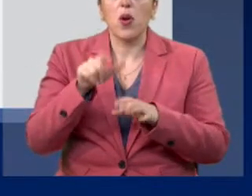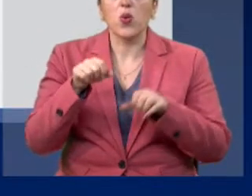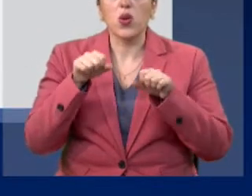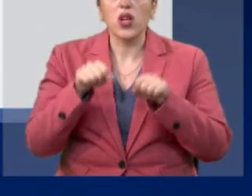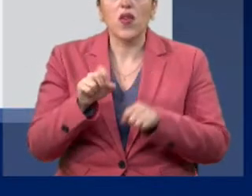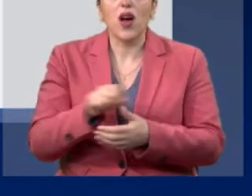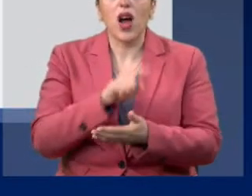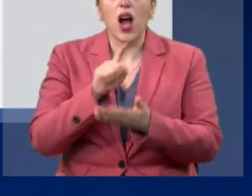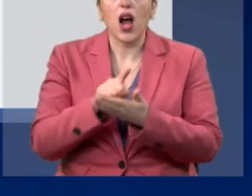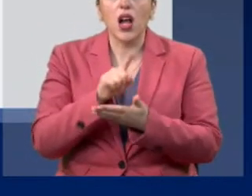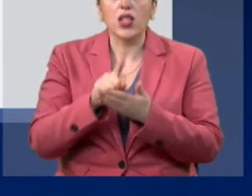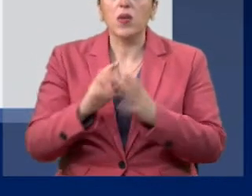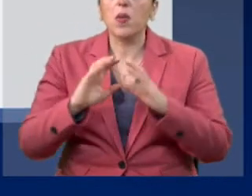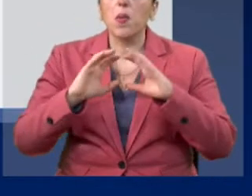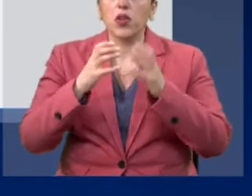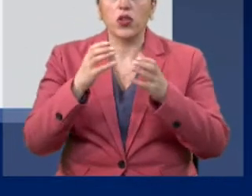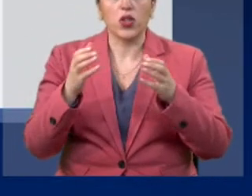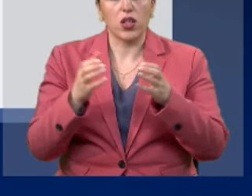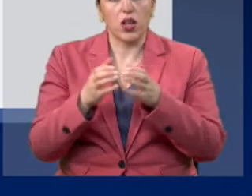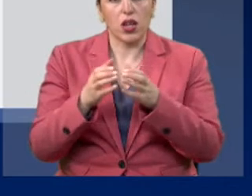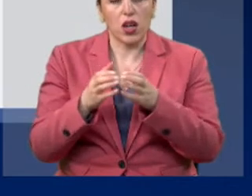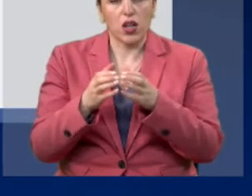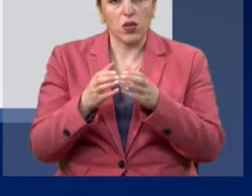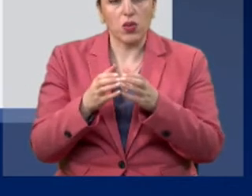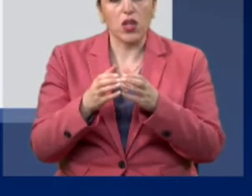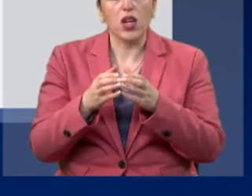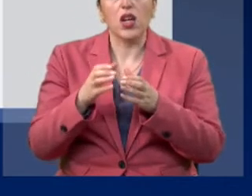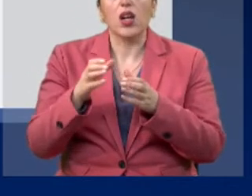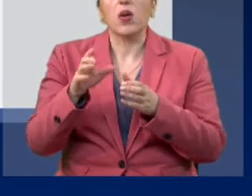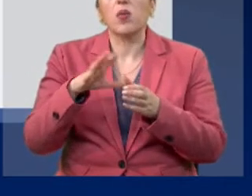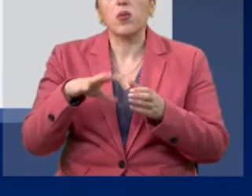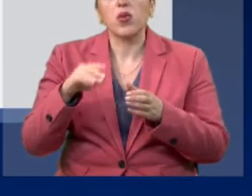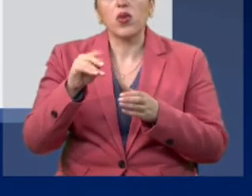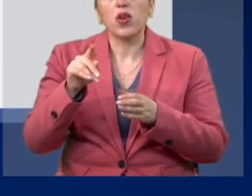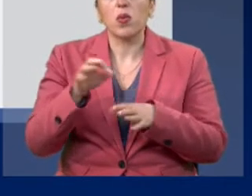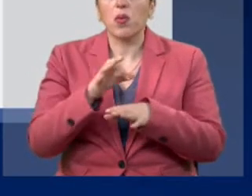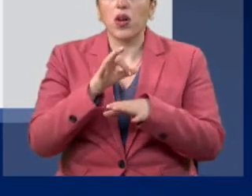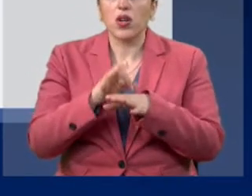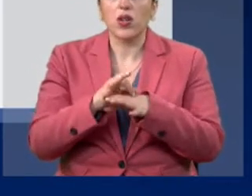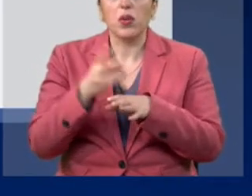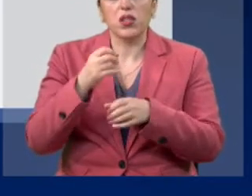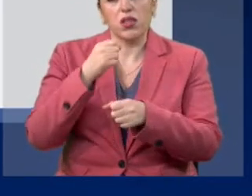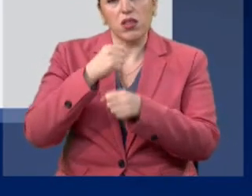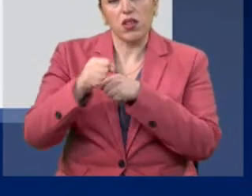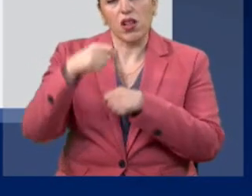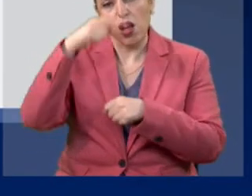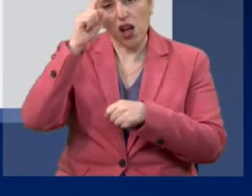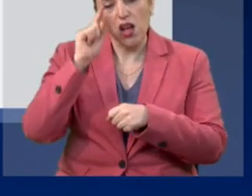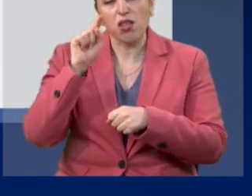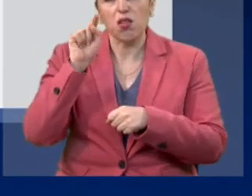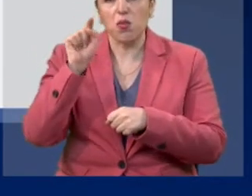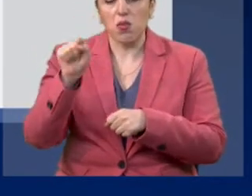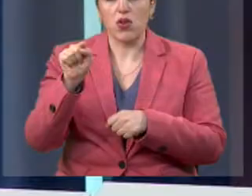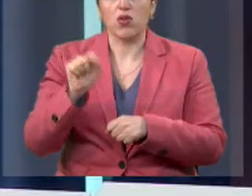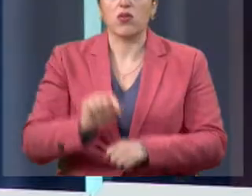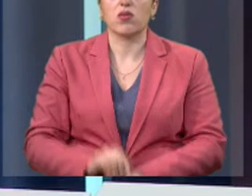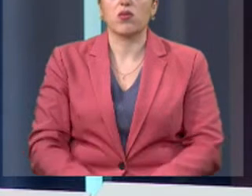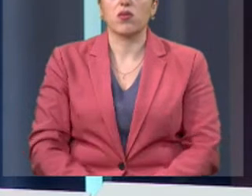իրավունքների հարցերով զբաղվող միջազգային գազմակերպություններին ու դերակատարներին ճնշում գործադրել ադրբեջանական կողմի